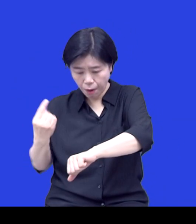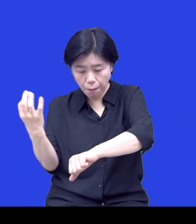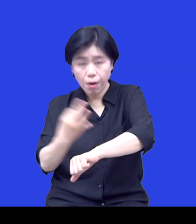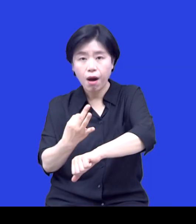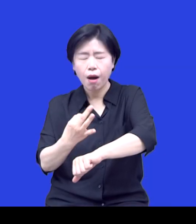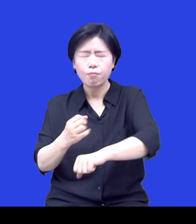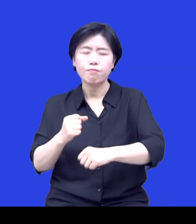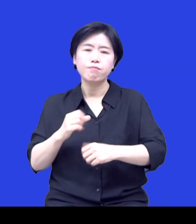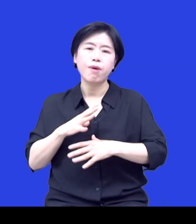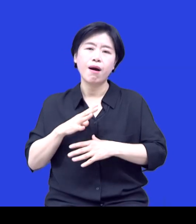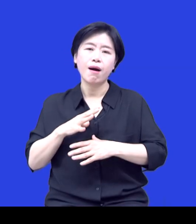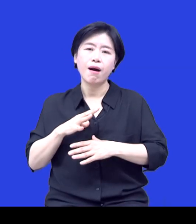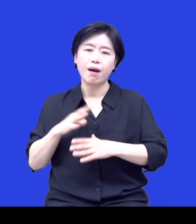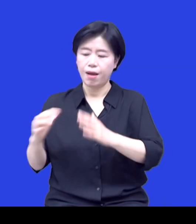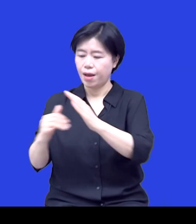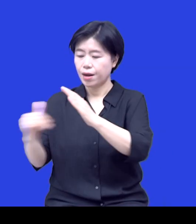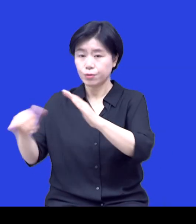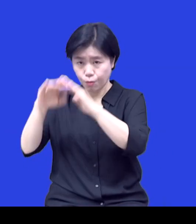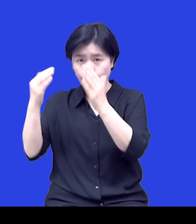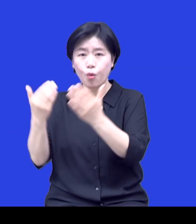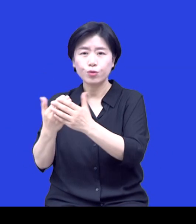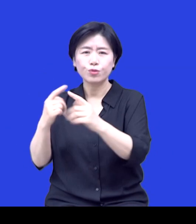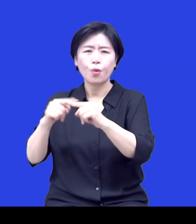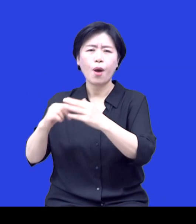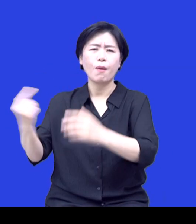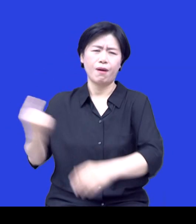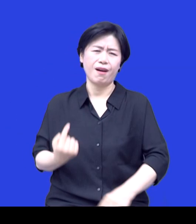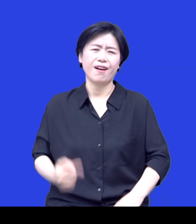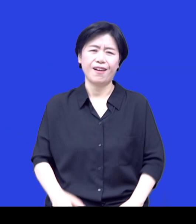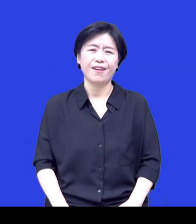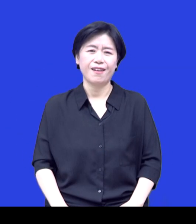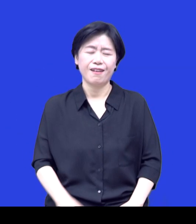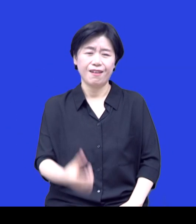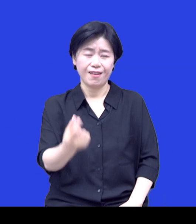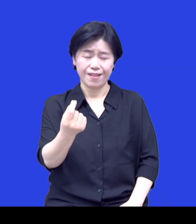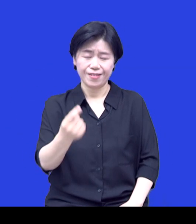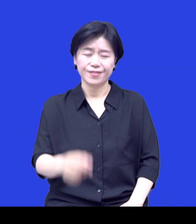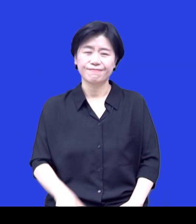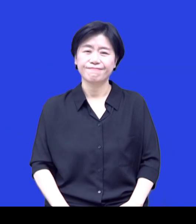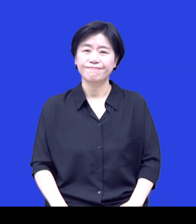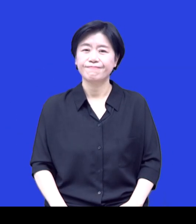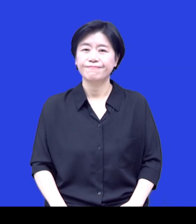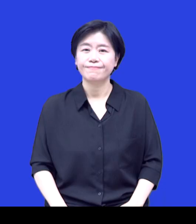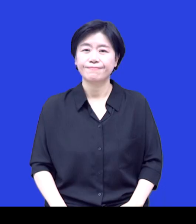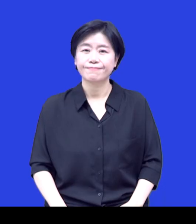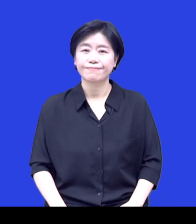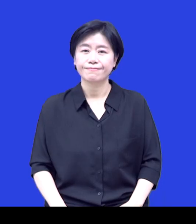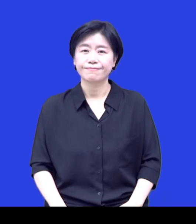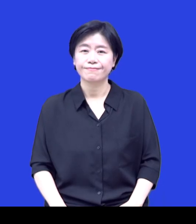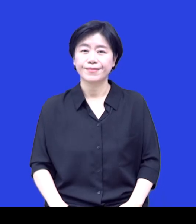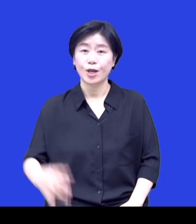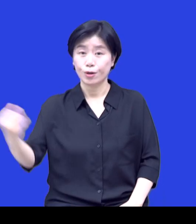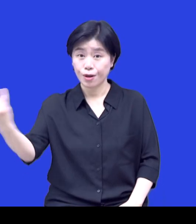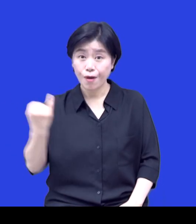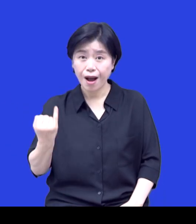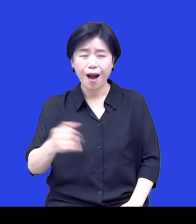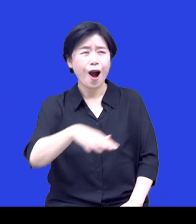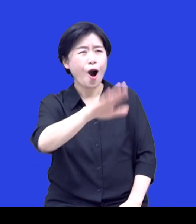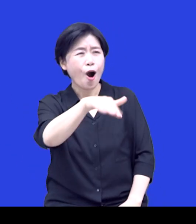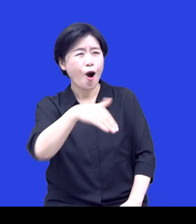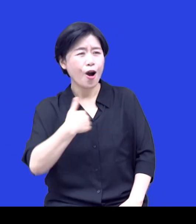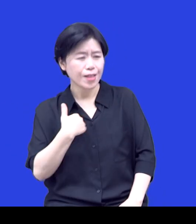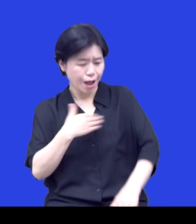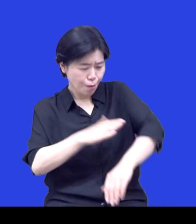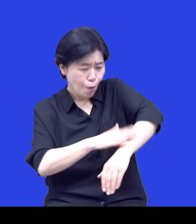그러니까 가족이 다 교회 나와서 예. 안 나갈 수가 없죠. 그리고 그분이 그 다음 날 와서 목사님 제 몸을 만져 내가